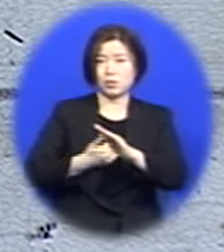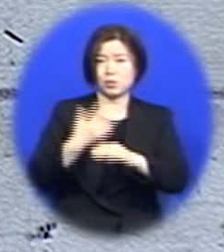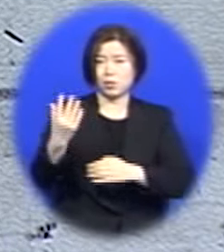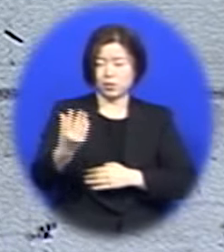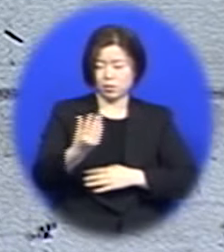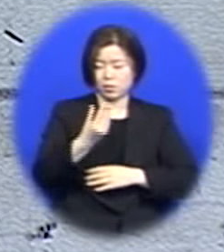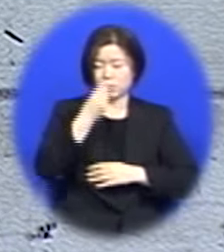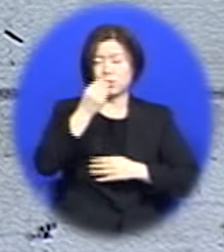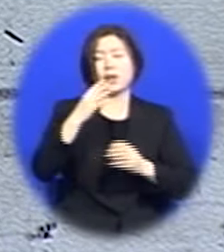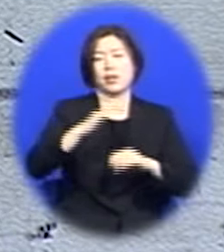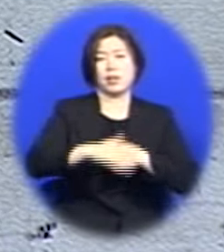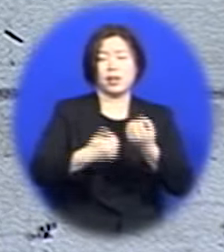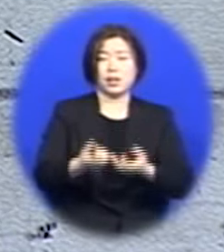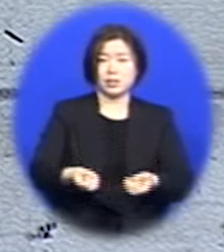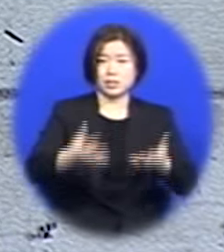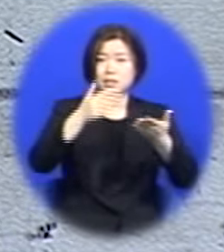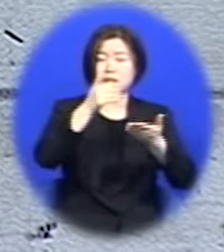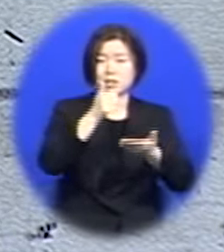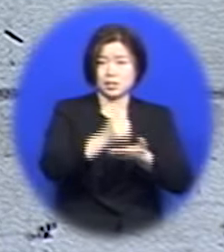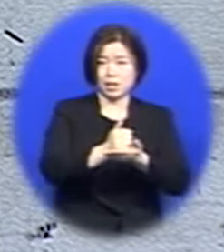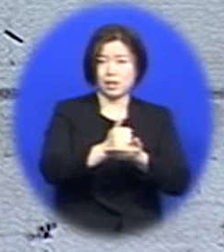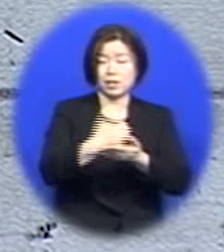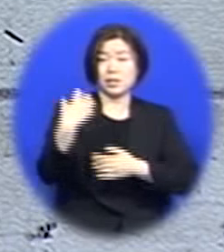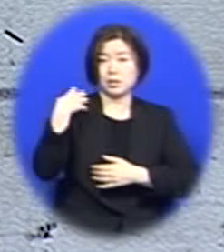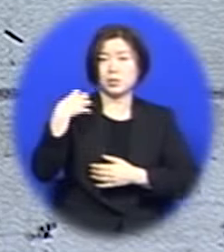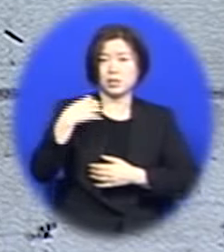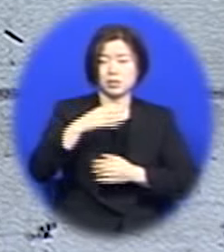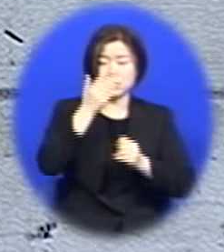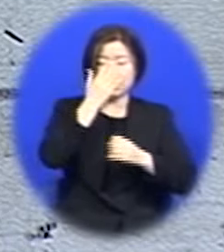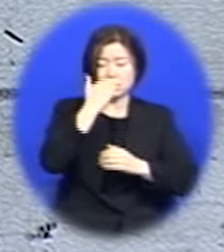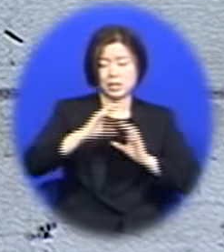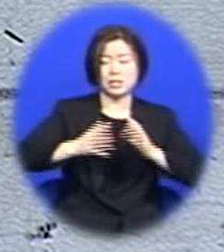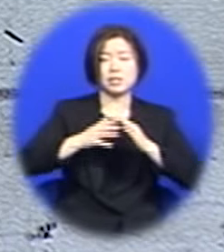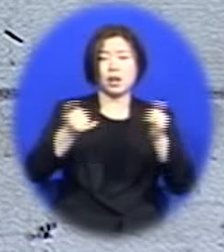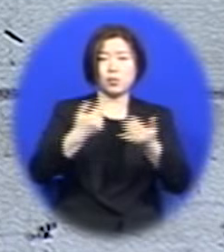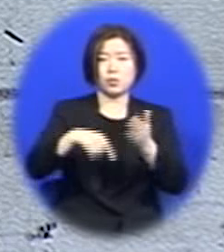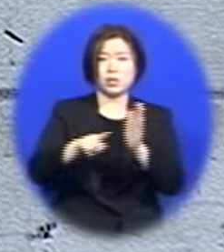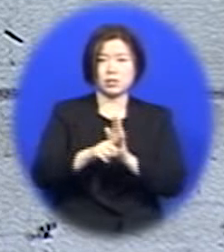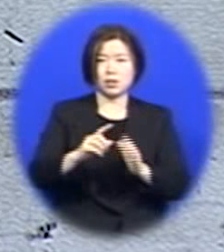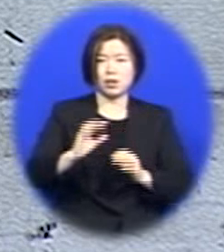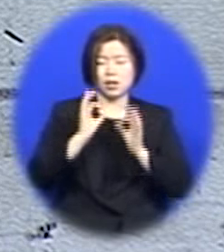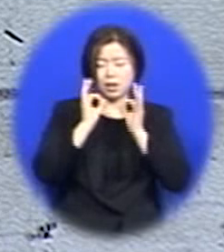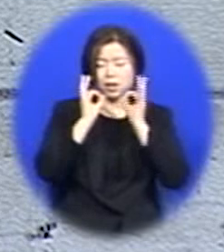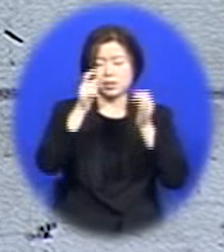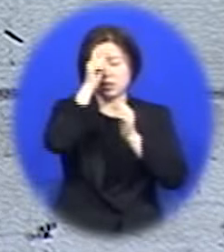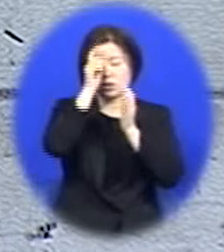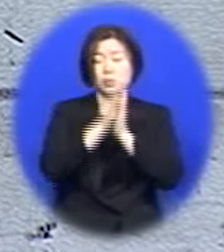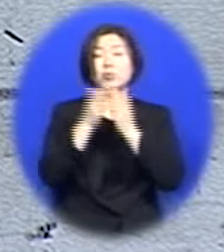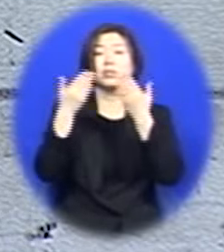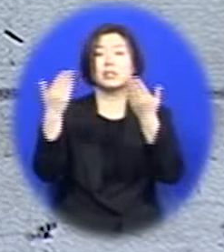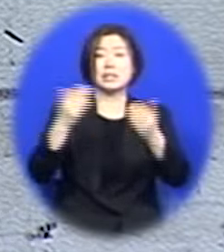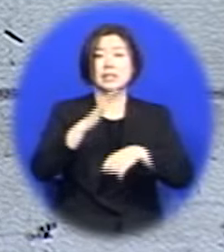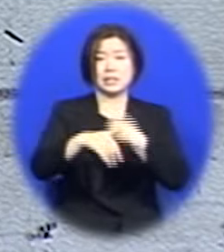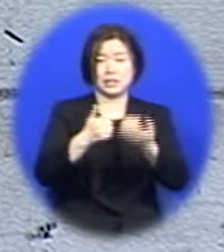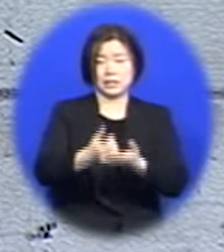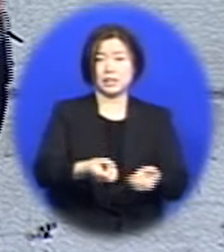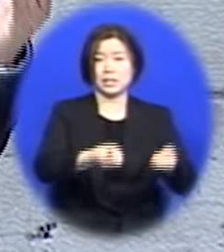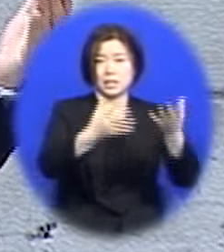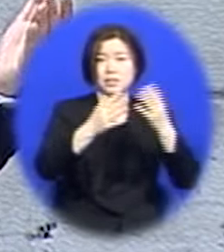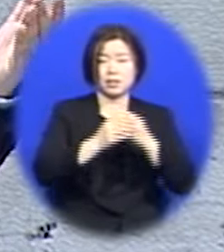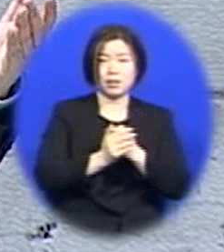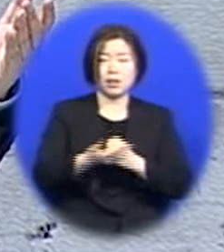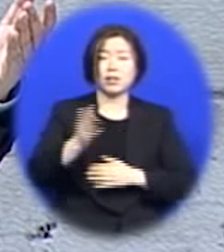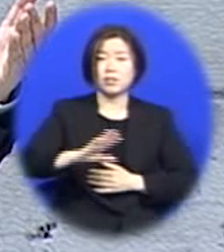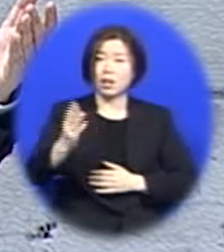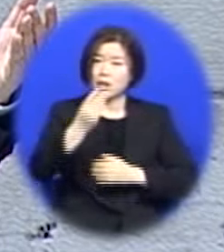거룩한 제사장으로 이스라엘을 위해서 간절히 기도하던 자였어요. 그런데 성전에서 기도하다가